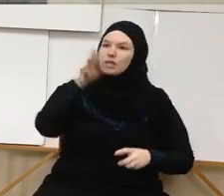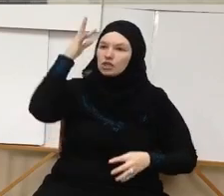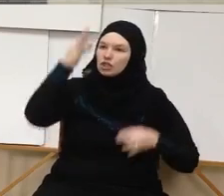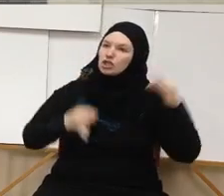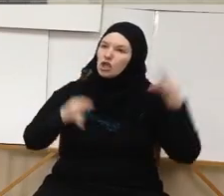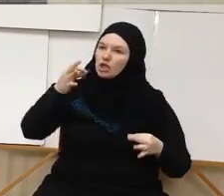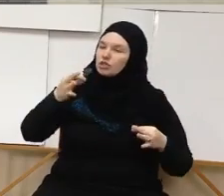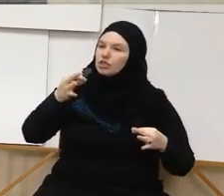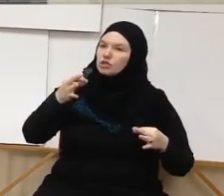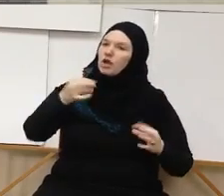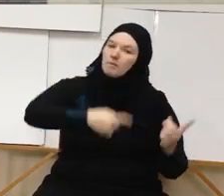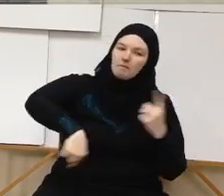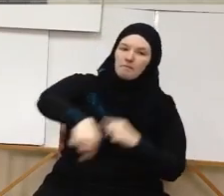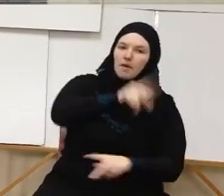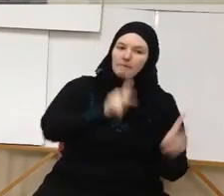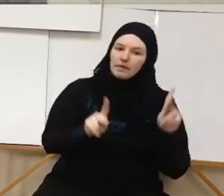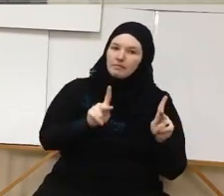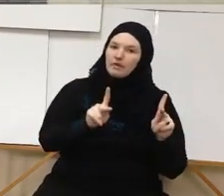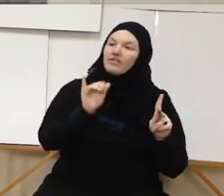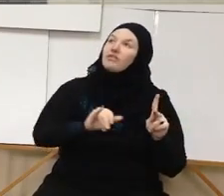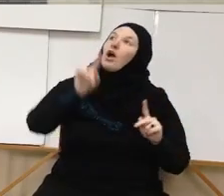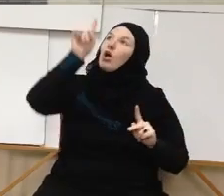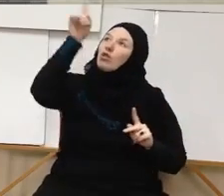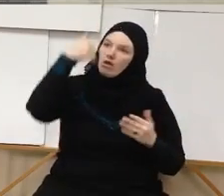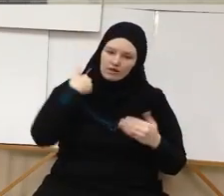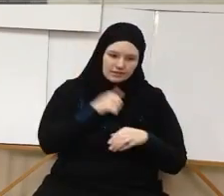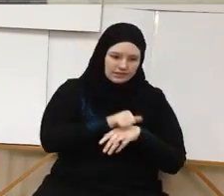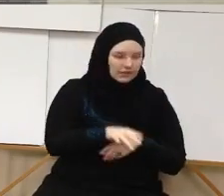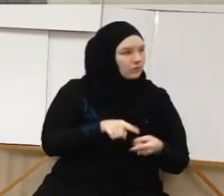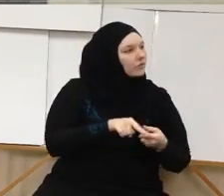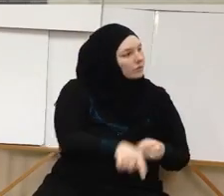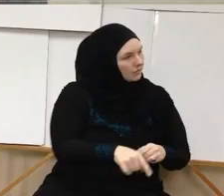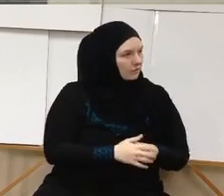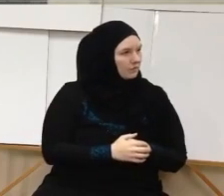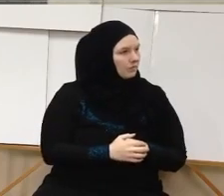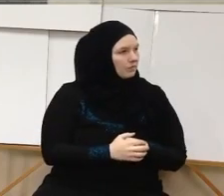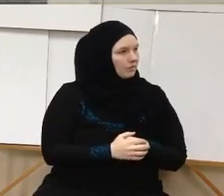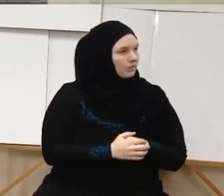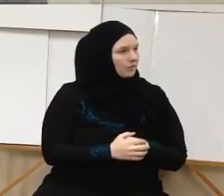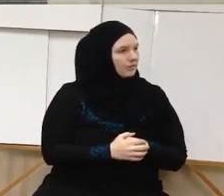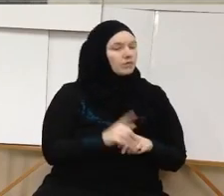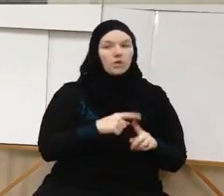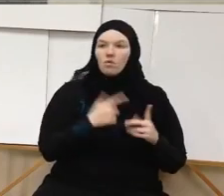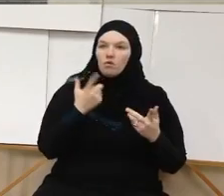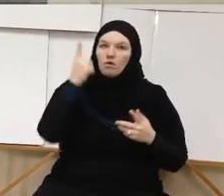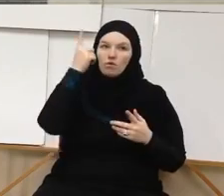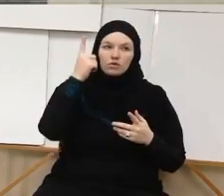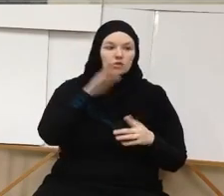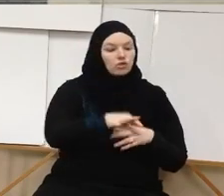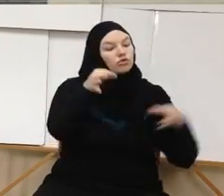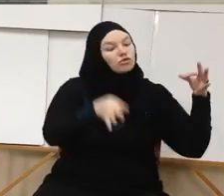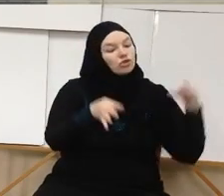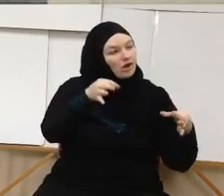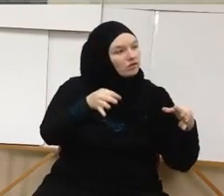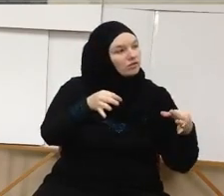among people by that which Allah has sent down to you. لتحكم بين الناس, so that you judge